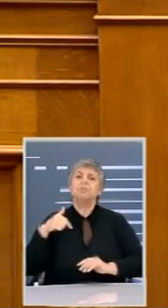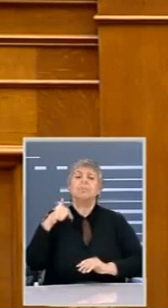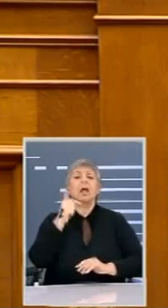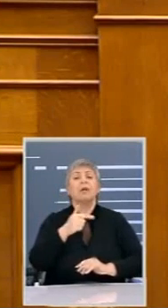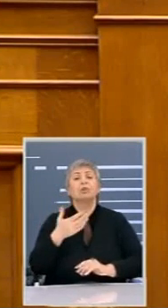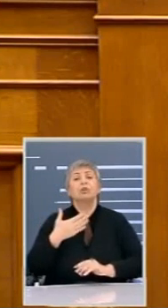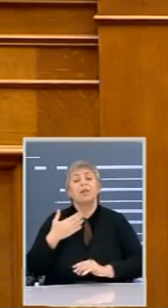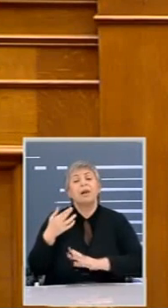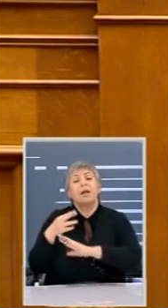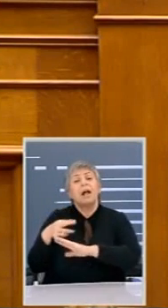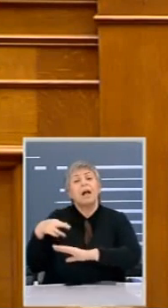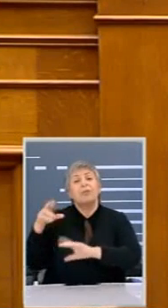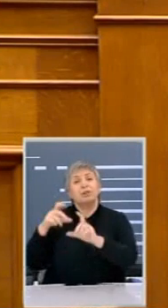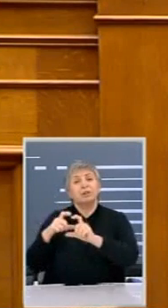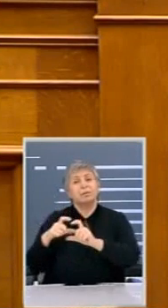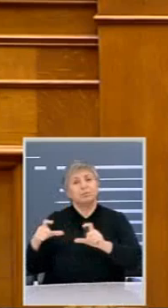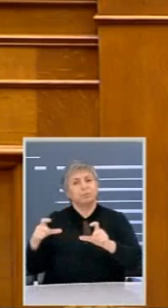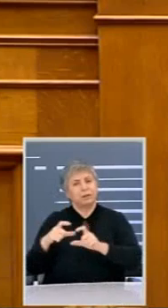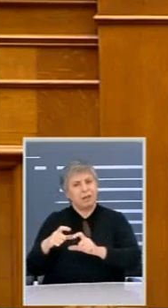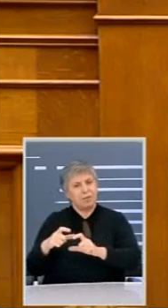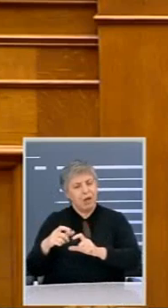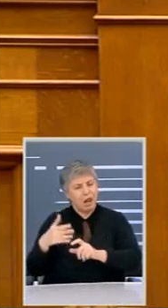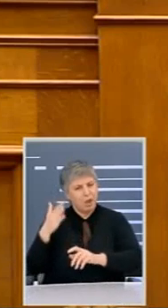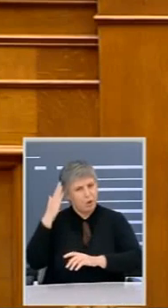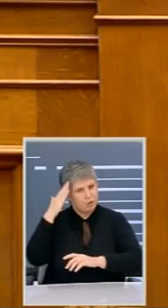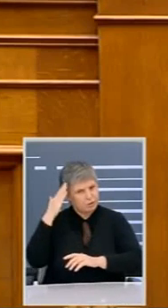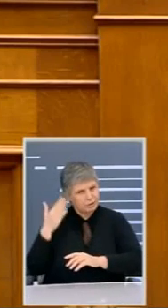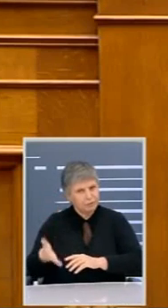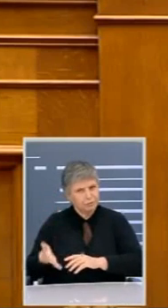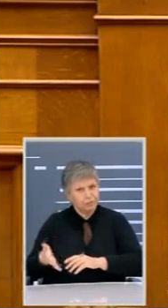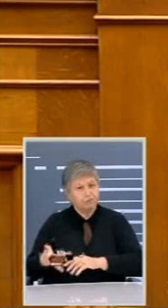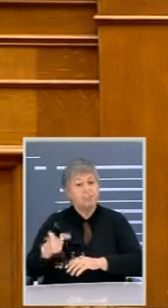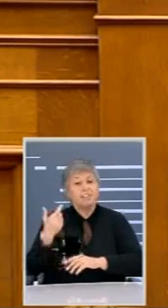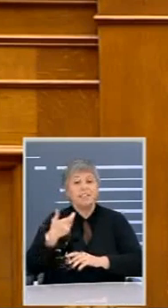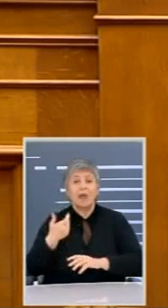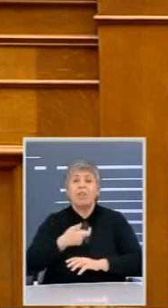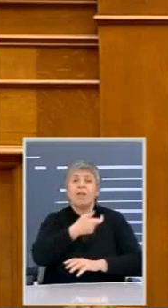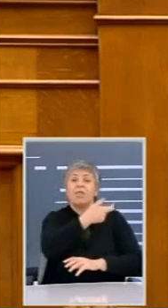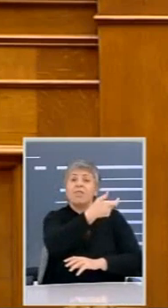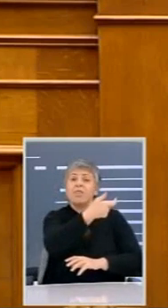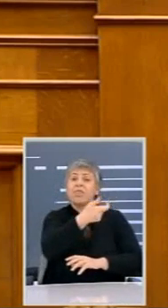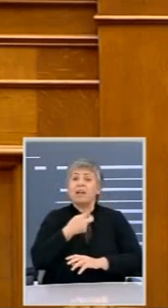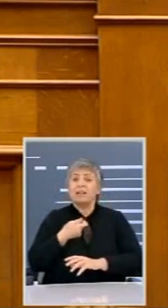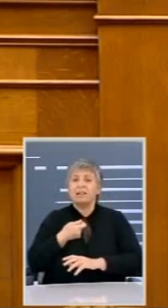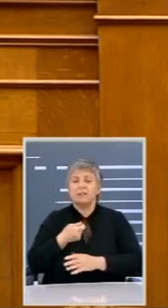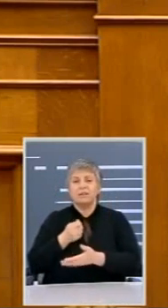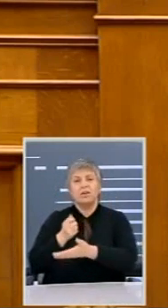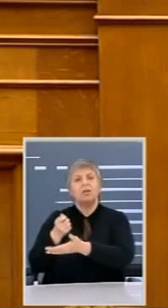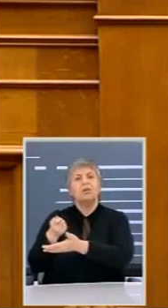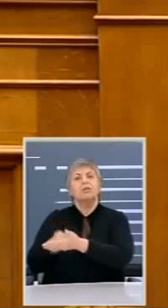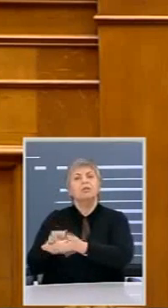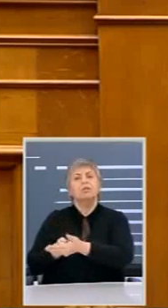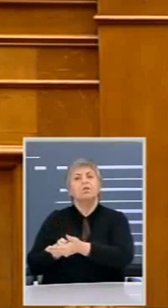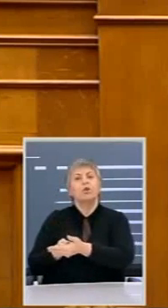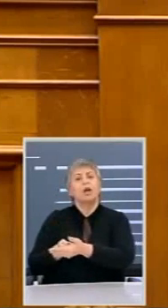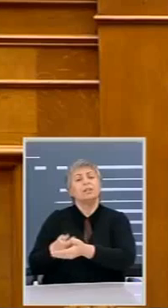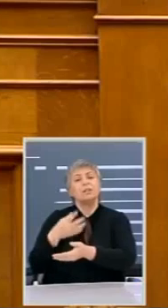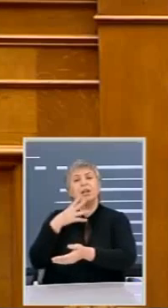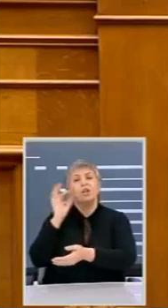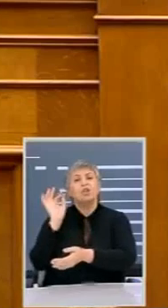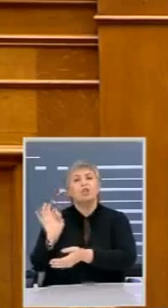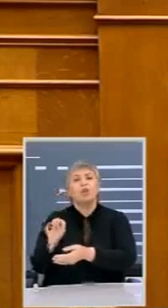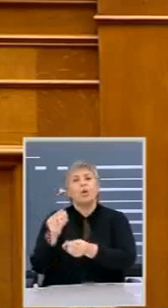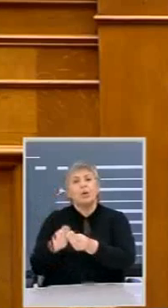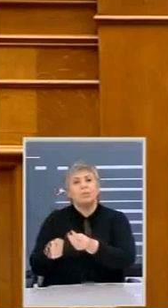αύξηση μετοχικού κεφαλαίου, που ήταν προϋπόθεση του δανεισμού. Δηλαδή, δανείστηκε για να κάνει αύξηση μετοχικού